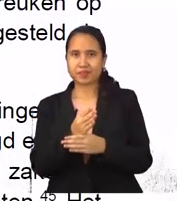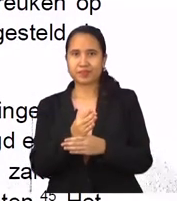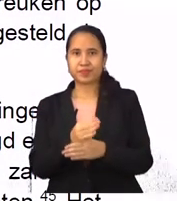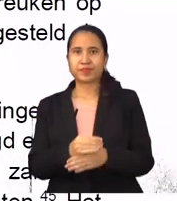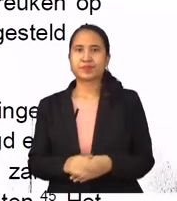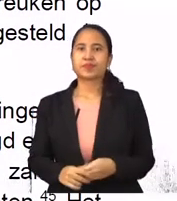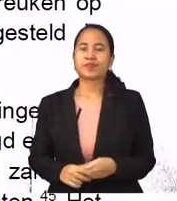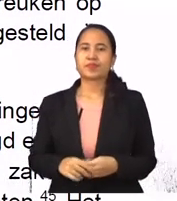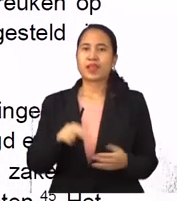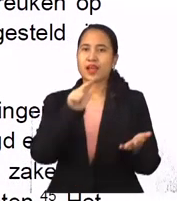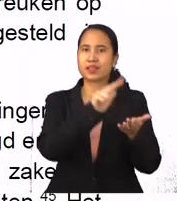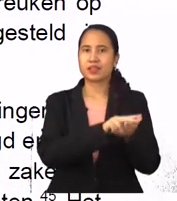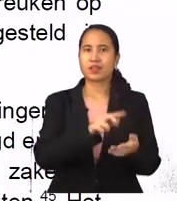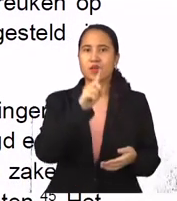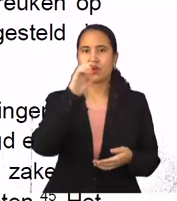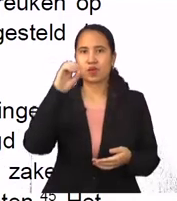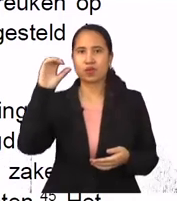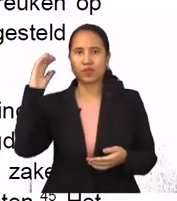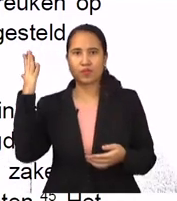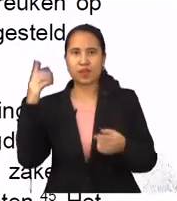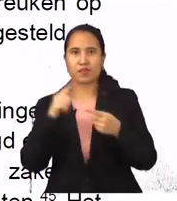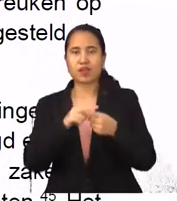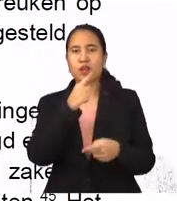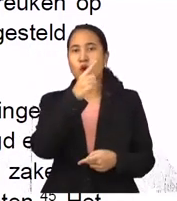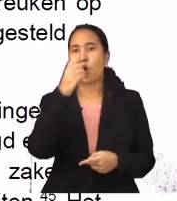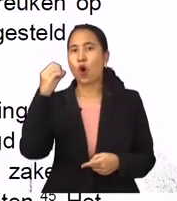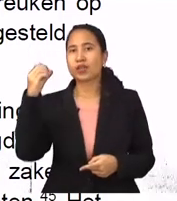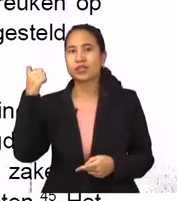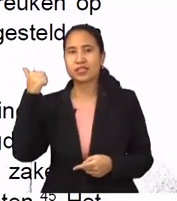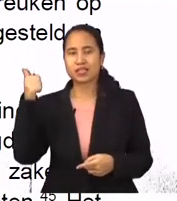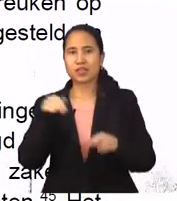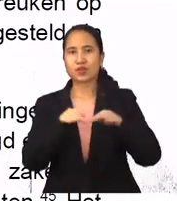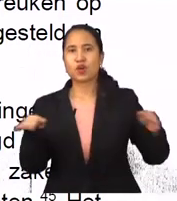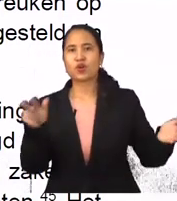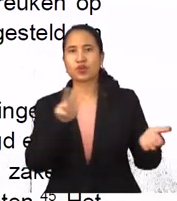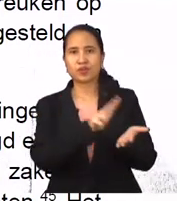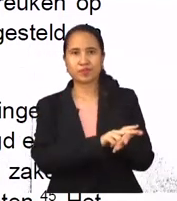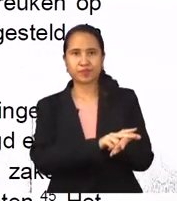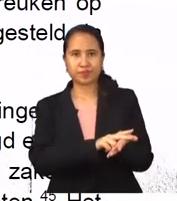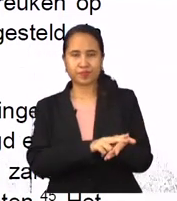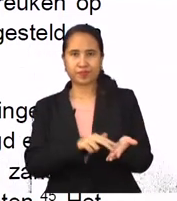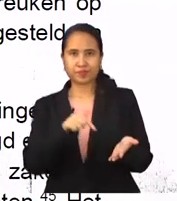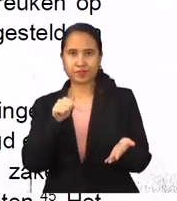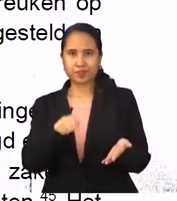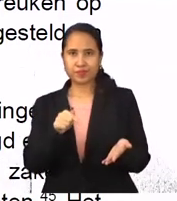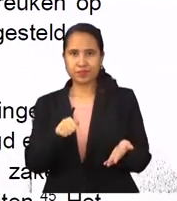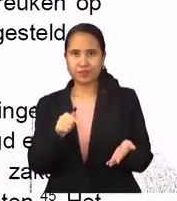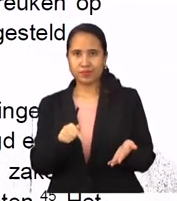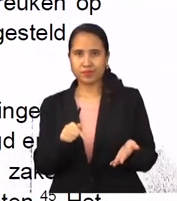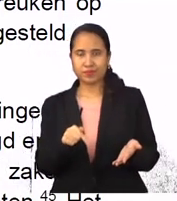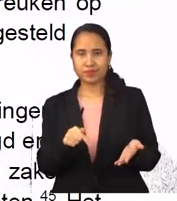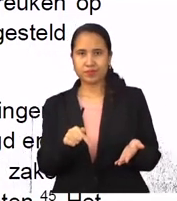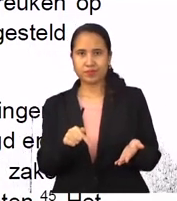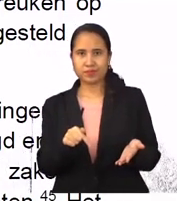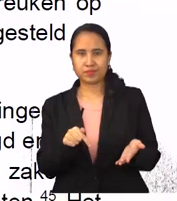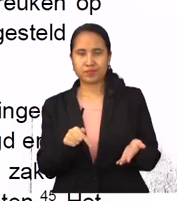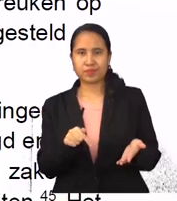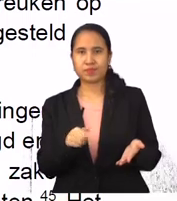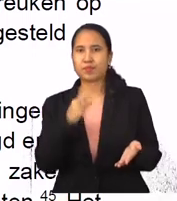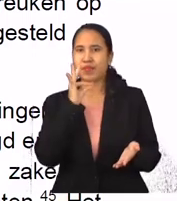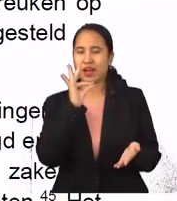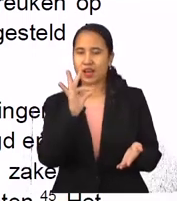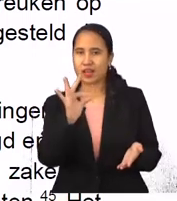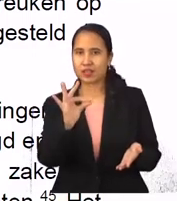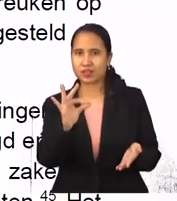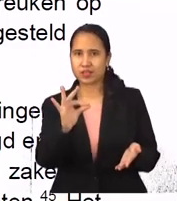artikelen 105 en 106 van de grondwet, wordt deze door de Hoge Raad in het rookverbodarrest beantwoord